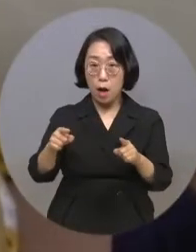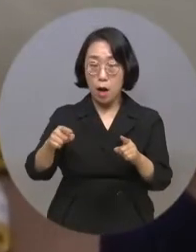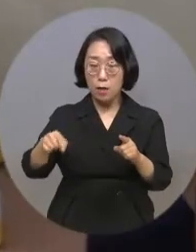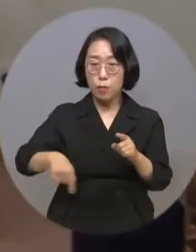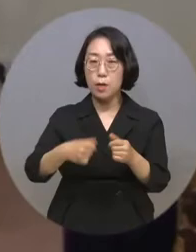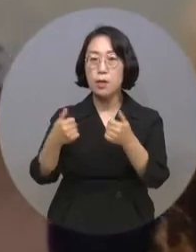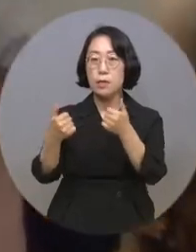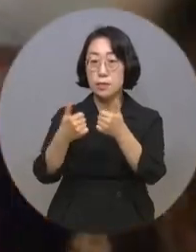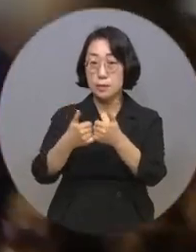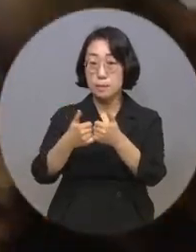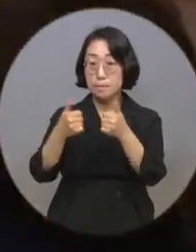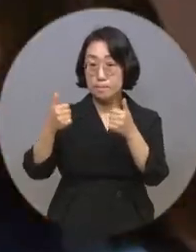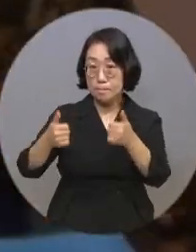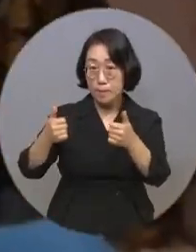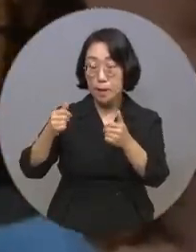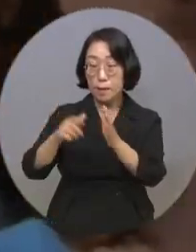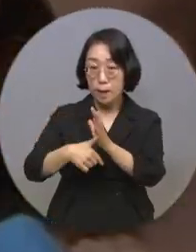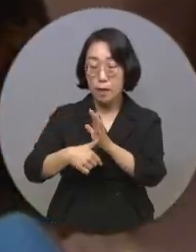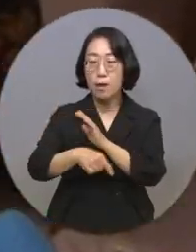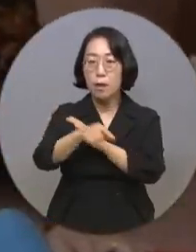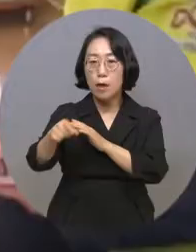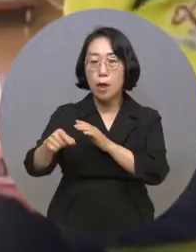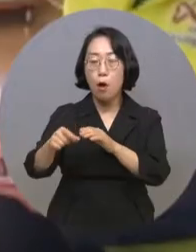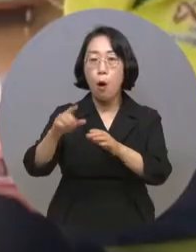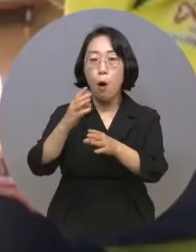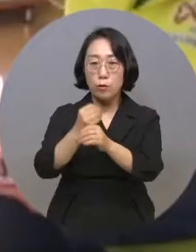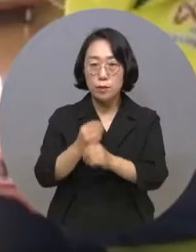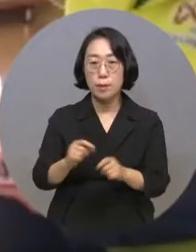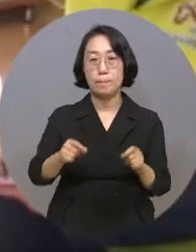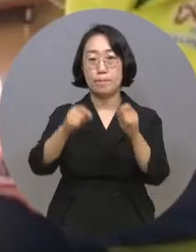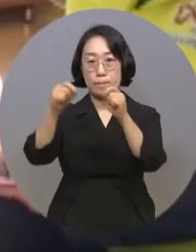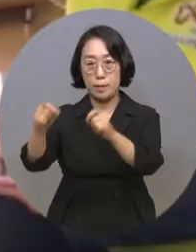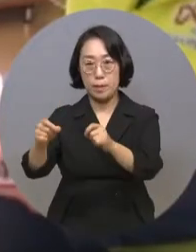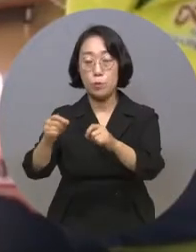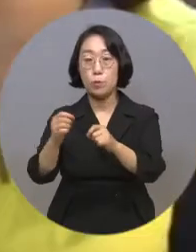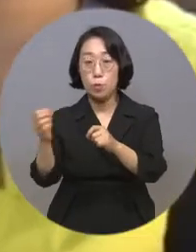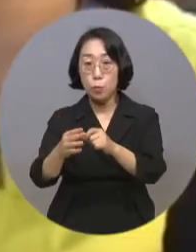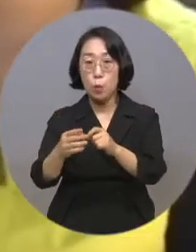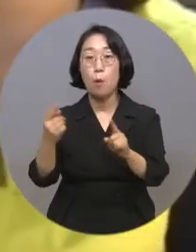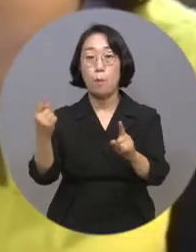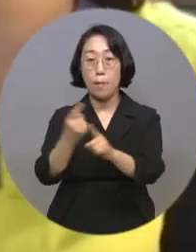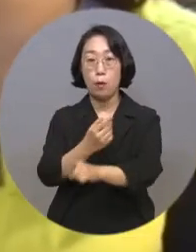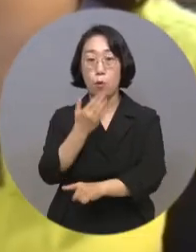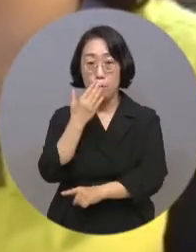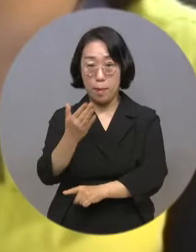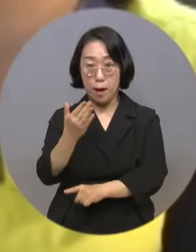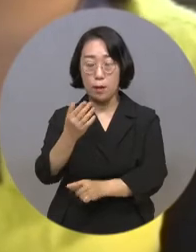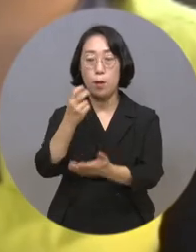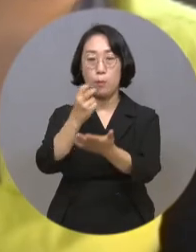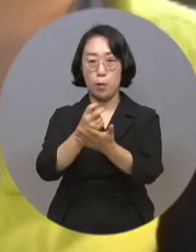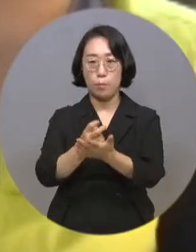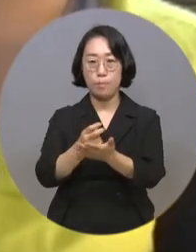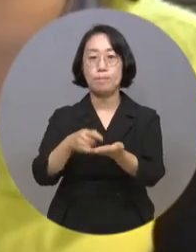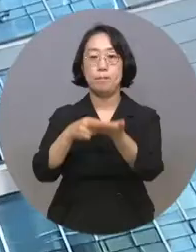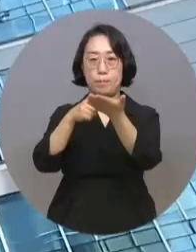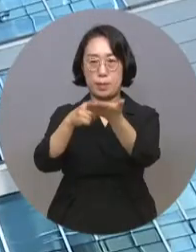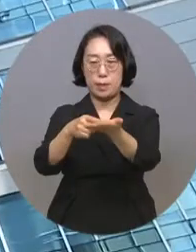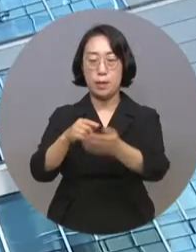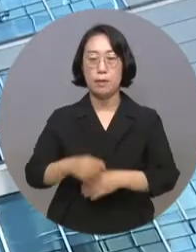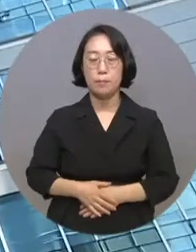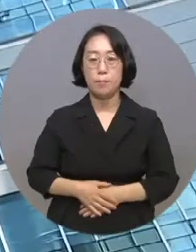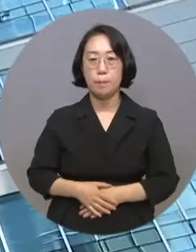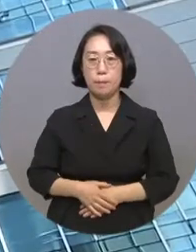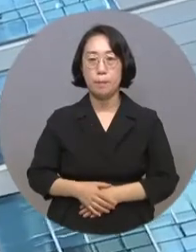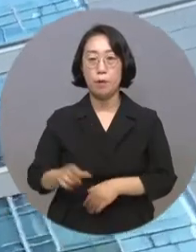거쳐 정기평가의 시점을 변경하거나 연장할 수 있도록 예외 규정도 신설됐습니다.